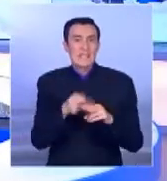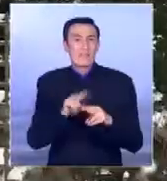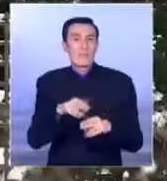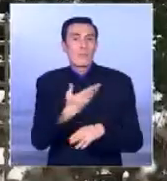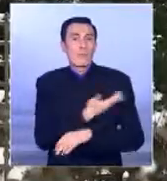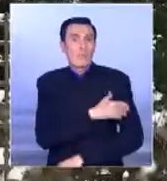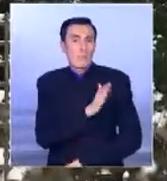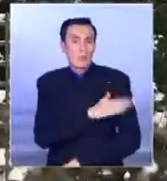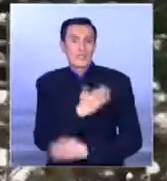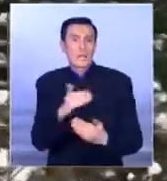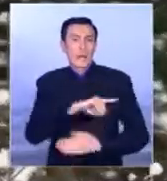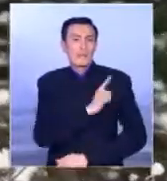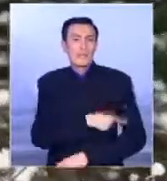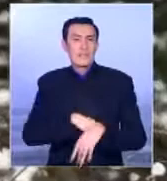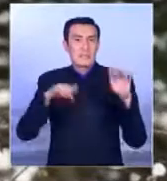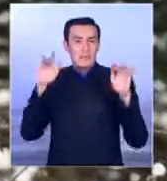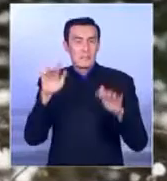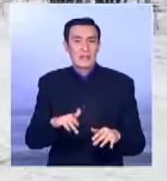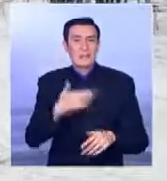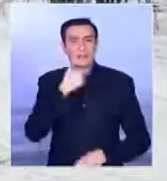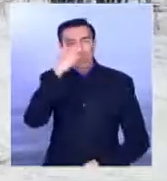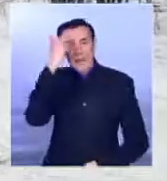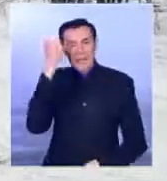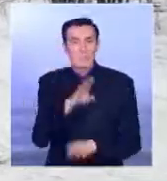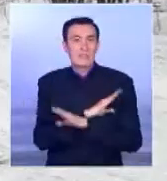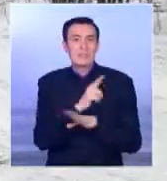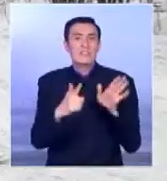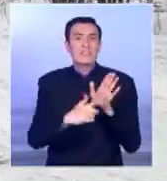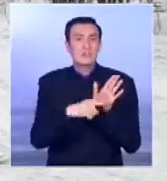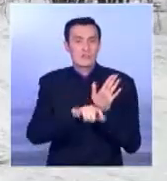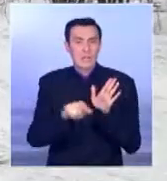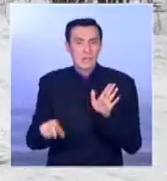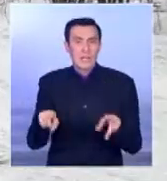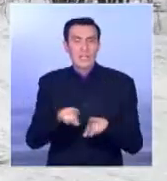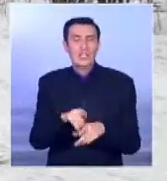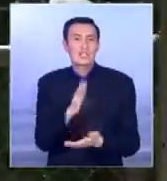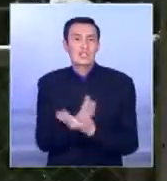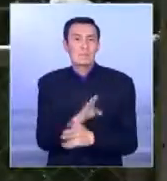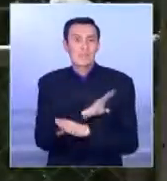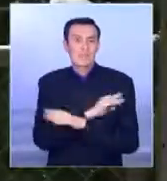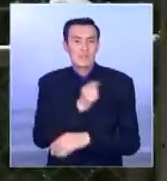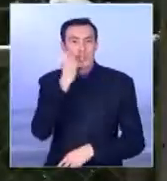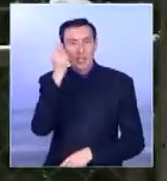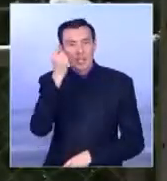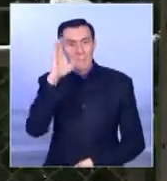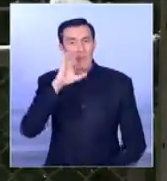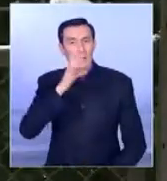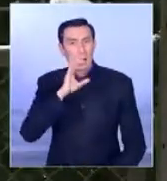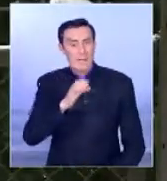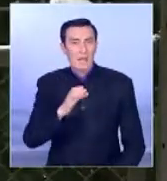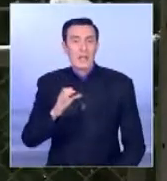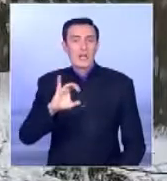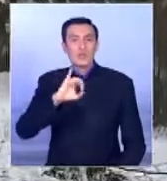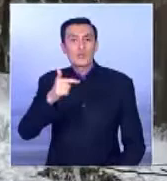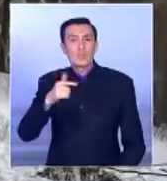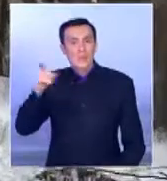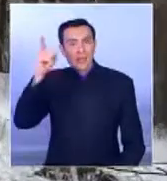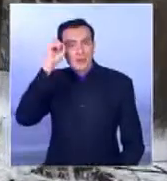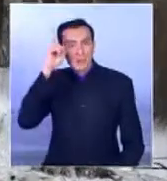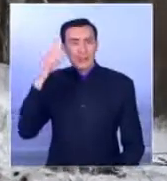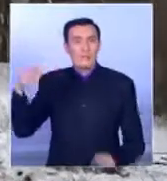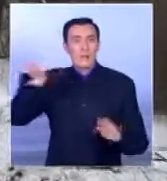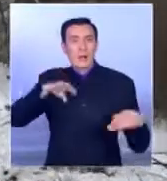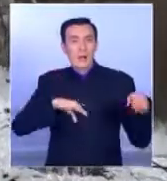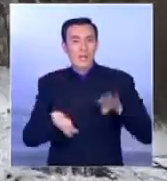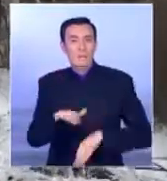снегопады сейчас идут в Италии, там жертвами непогоды стали 7 жителей. Есть также погибшие в Чехии и Болгарии. На юге Германии в